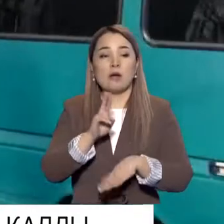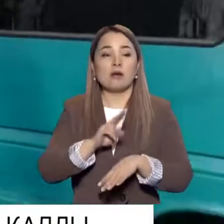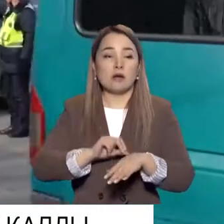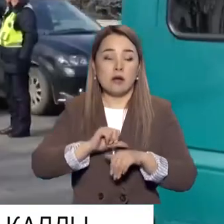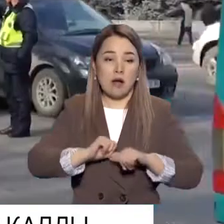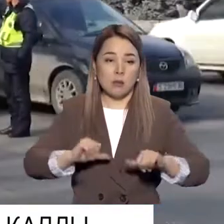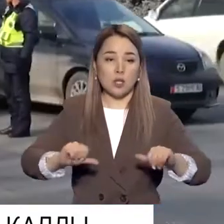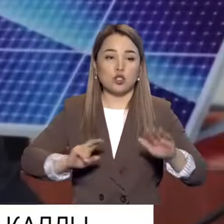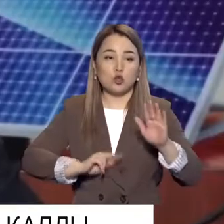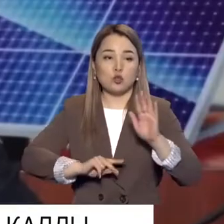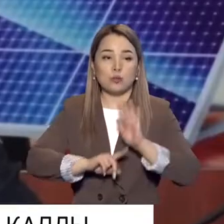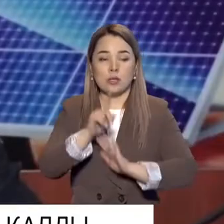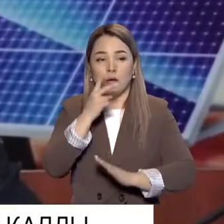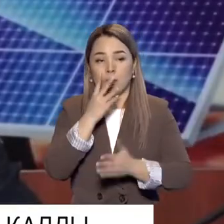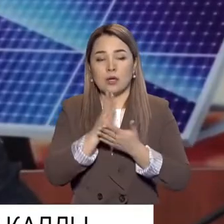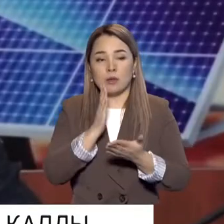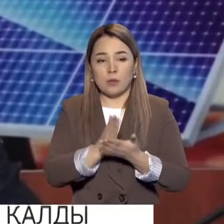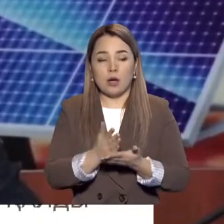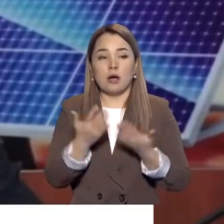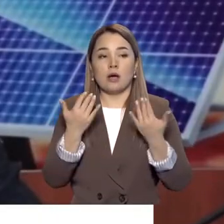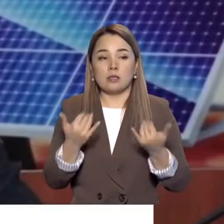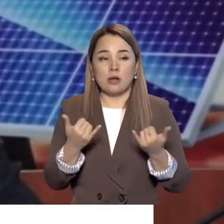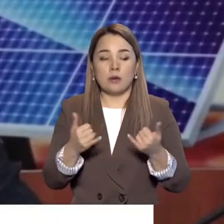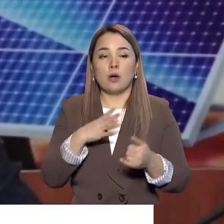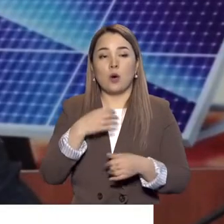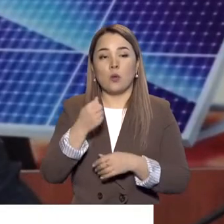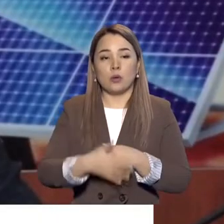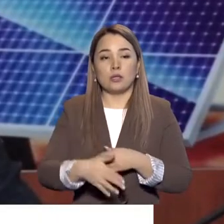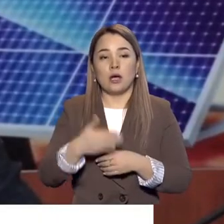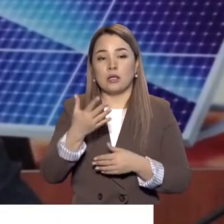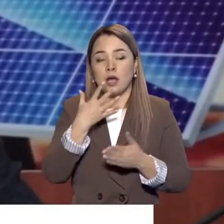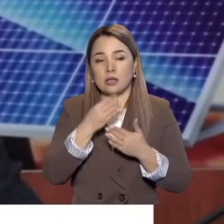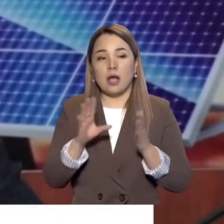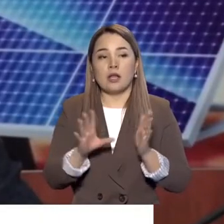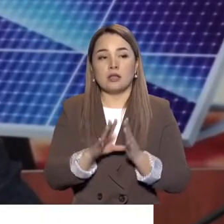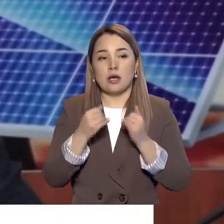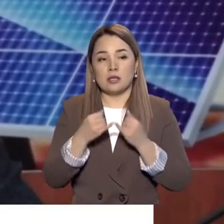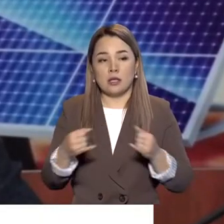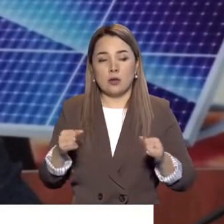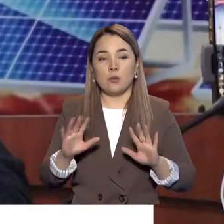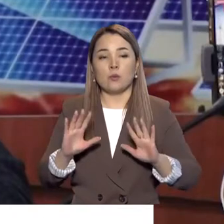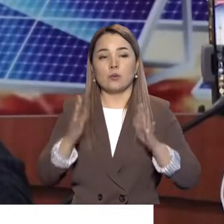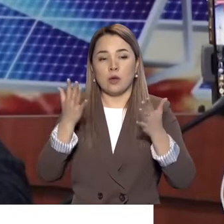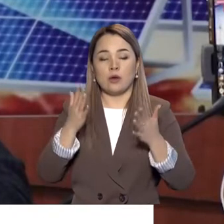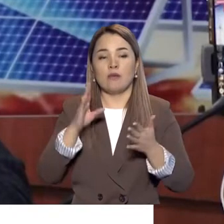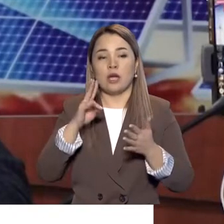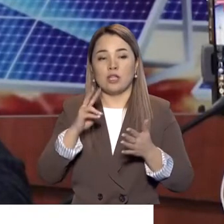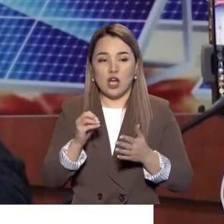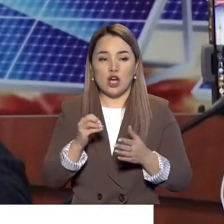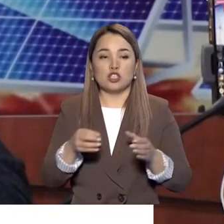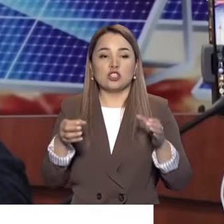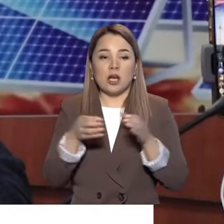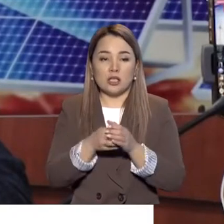тексеру жұмыстары басталды. Бүтін энергосистема, Орта Азияның энергосистемасында нештатный ситуация болды. Бүгін